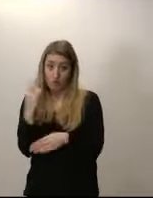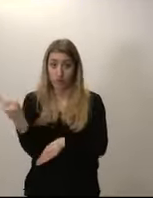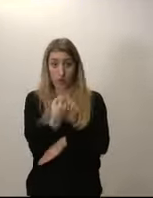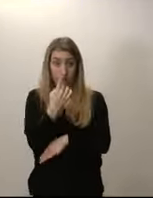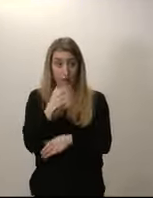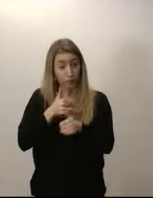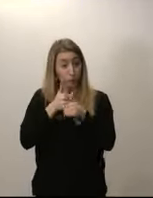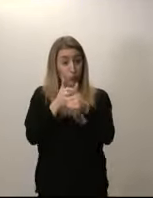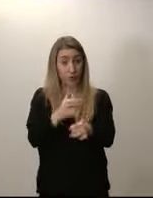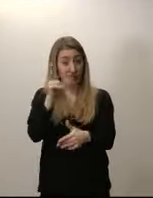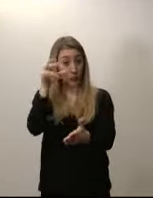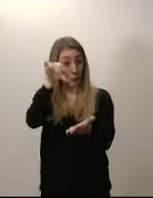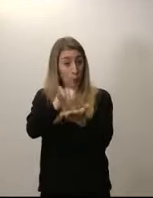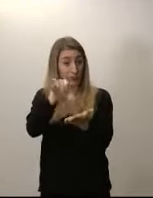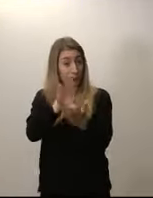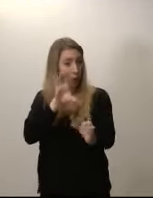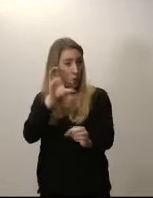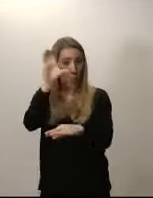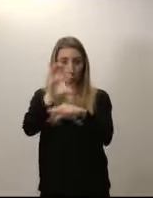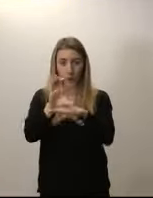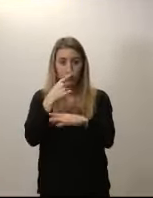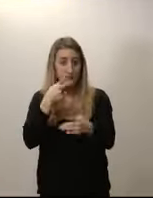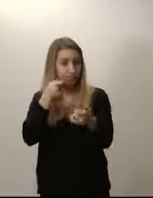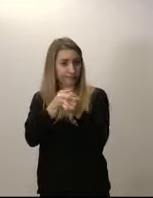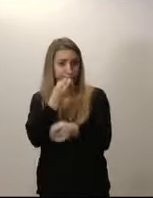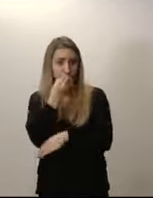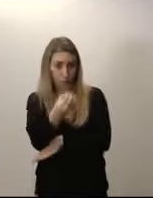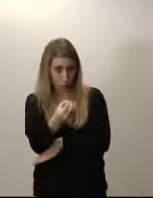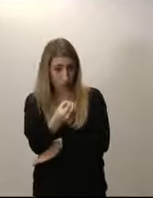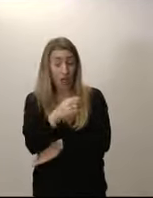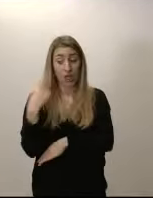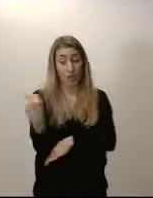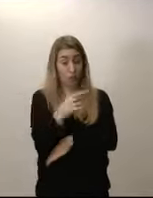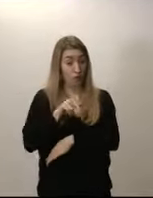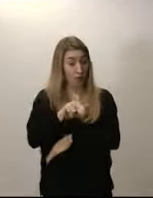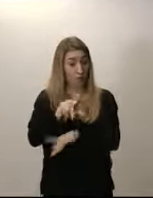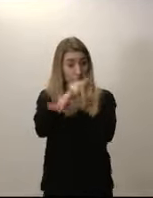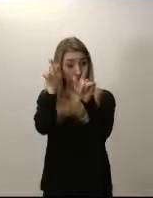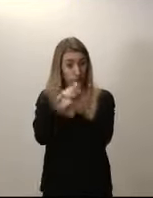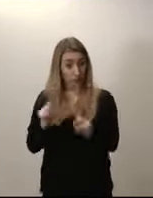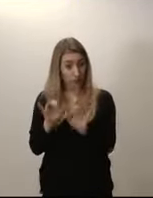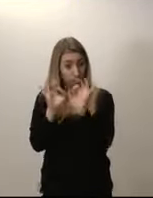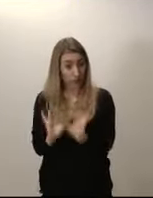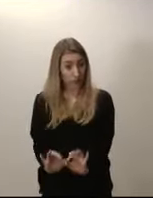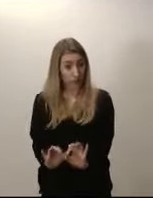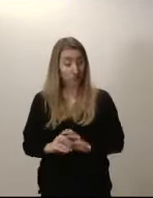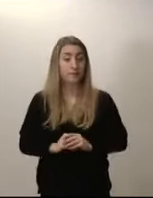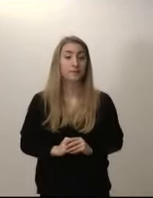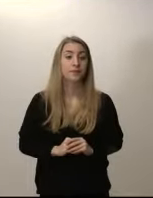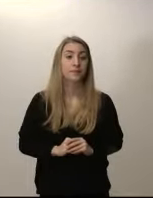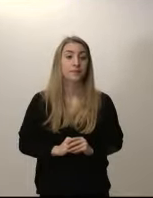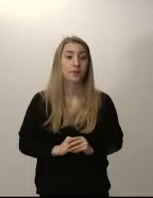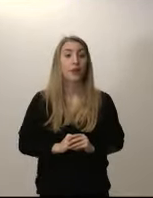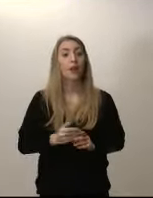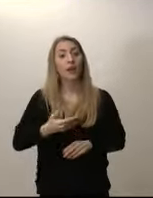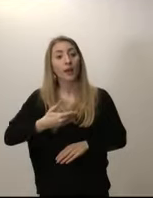du troisième lieu tel qu'il a été défini et que nous suivrons à la lettre. La preuve en est. Mais il a fallu,